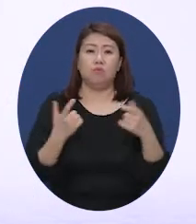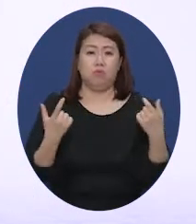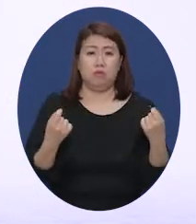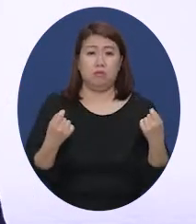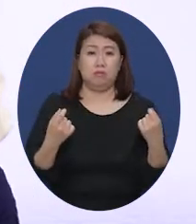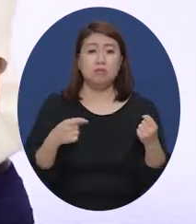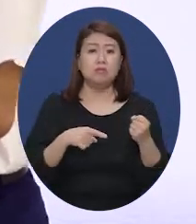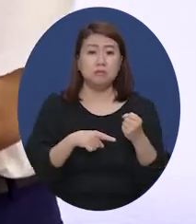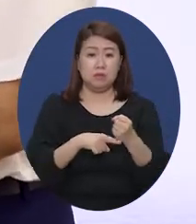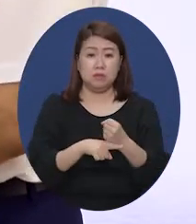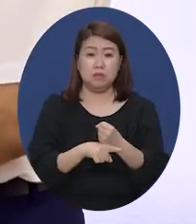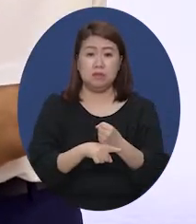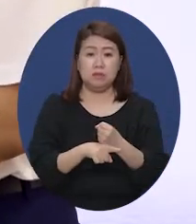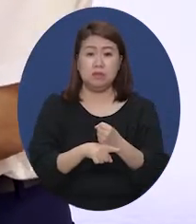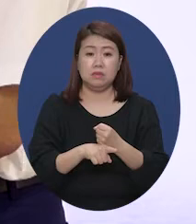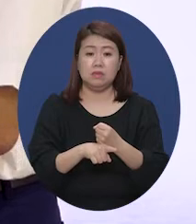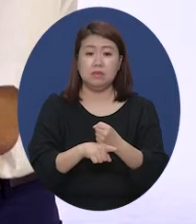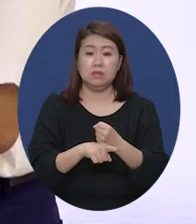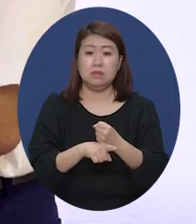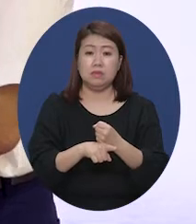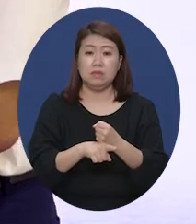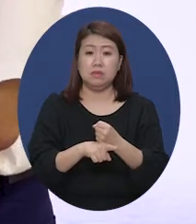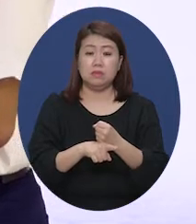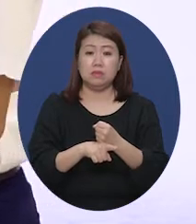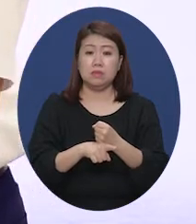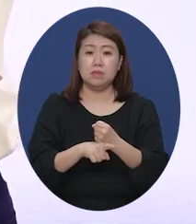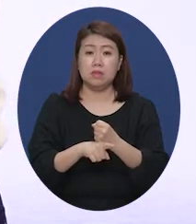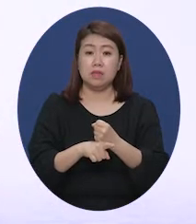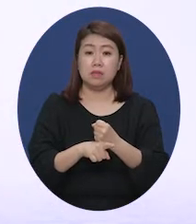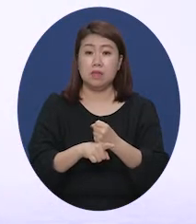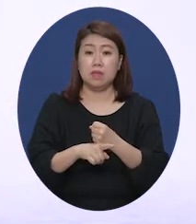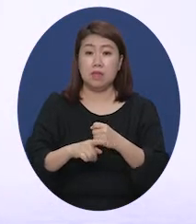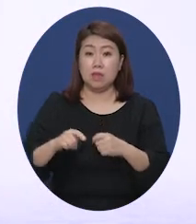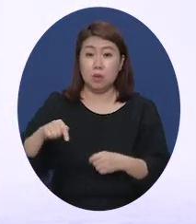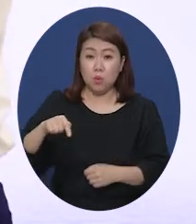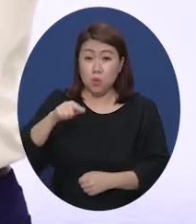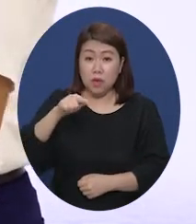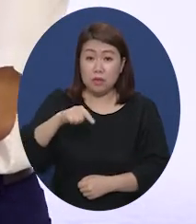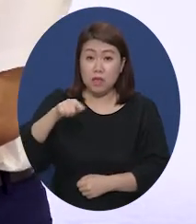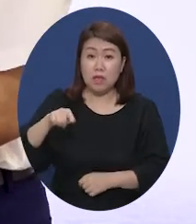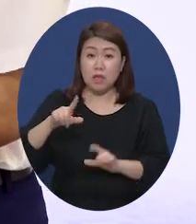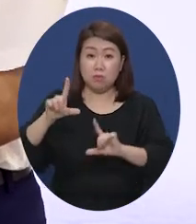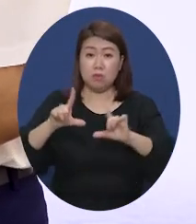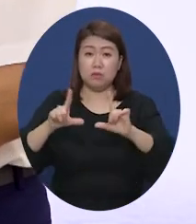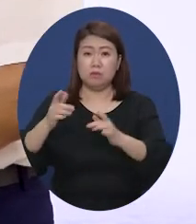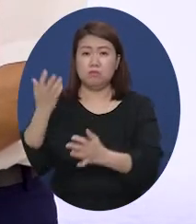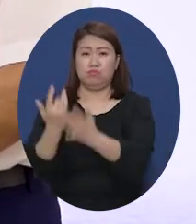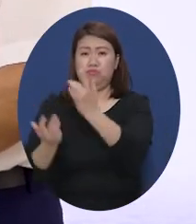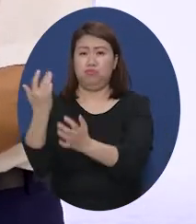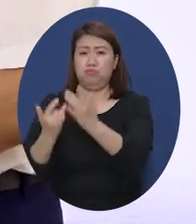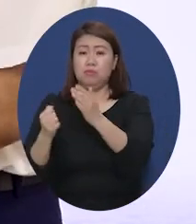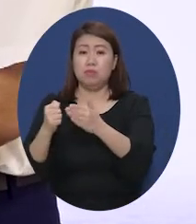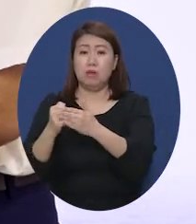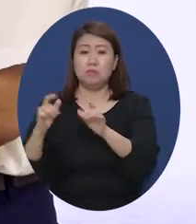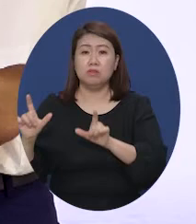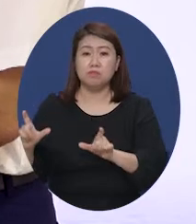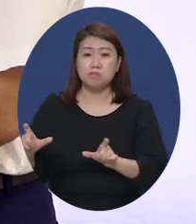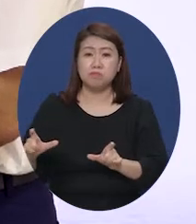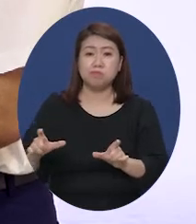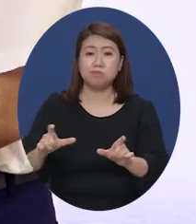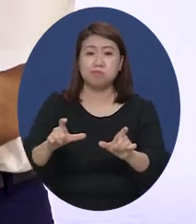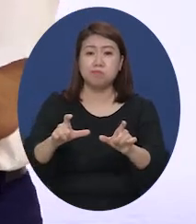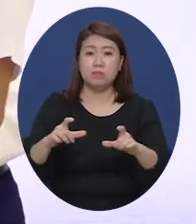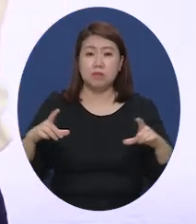아마조니아 레가오라고 하는 지역인데 보십시오. 계속 이 화살표들은 아마존이 불타오르고 있다는 뜻입니다.